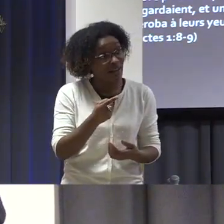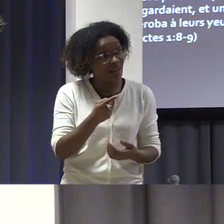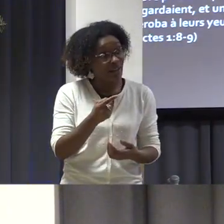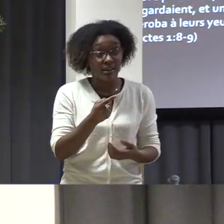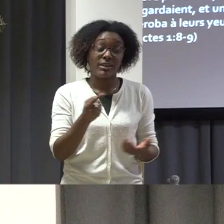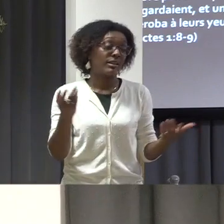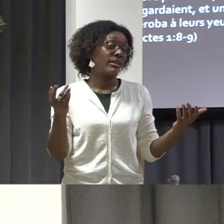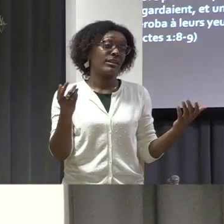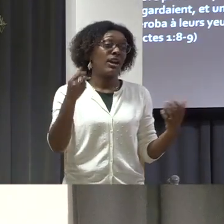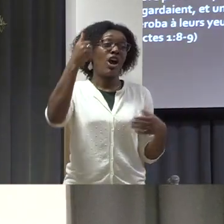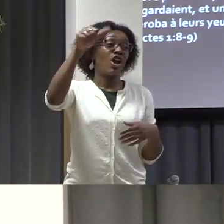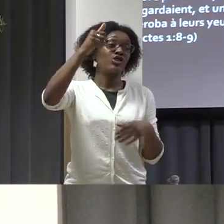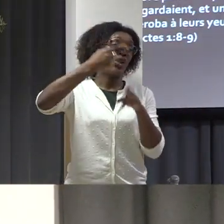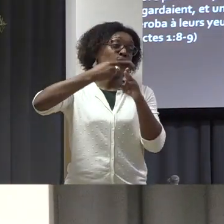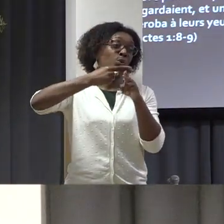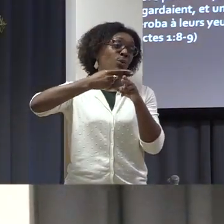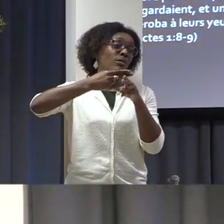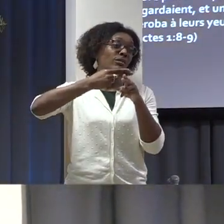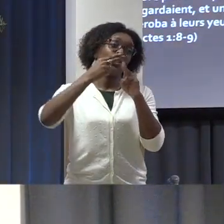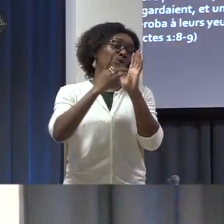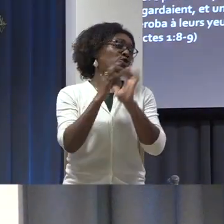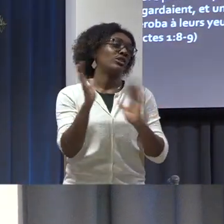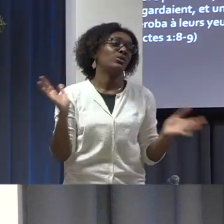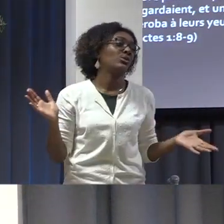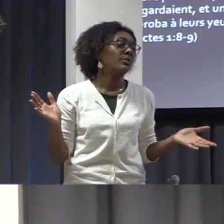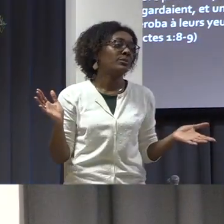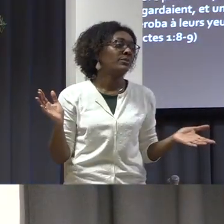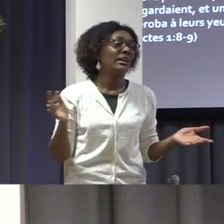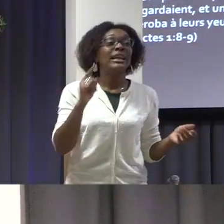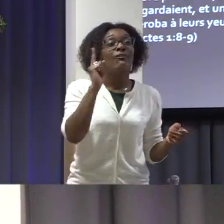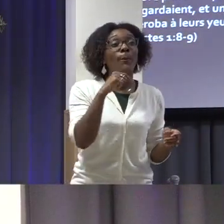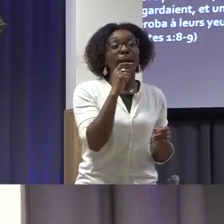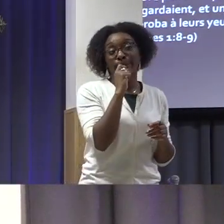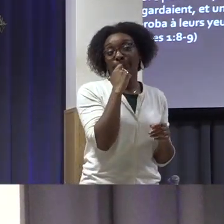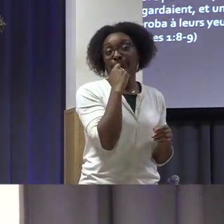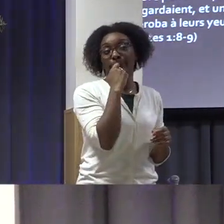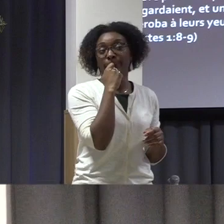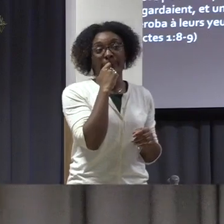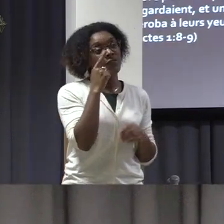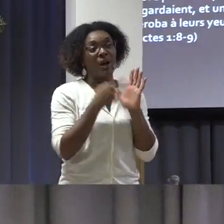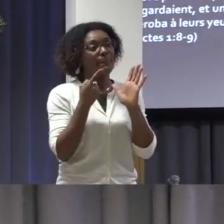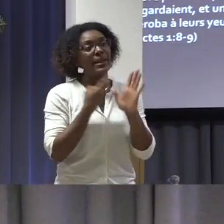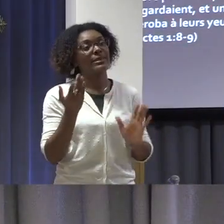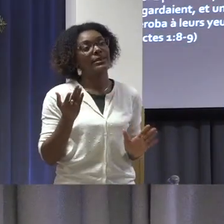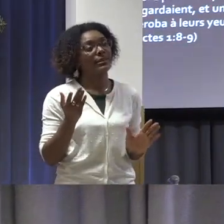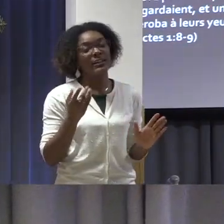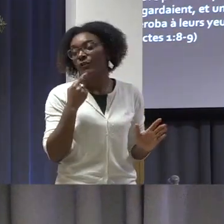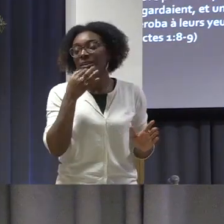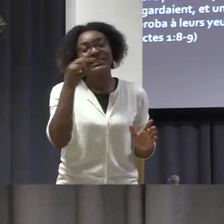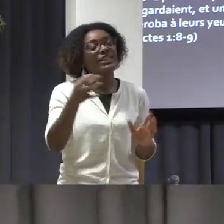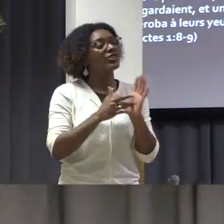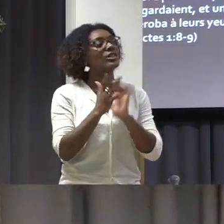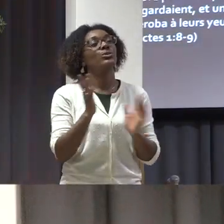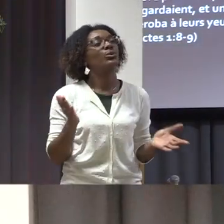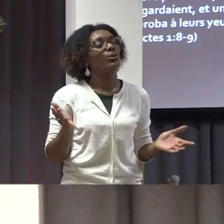il y à un seul nom c'est le nom de jésus il faut pas le sophistiqué il faut le répéter dans sa simplicité je